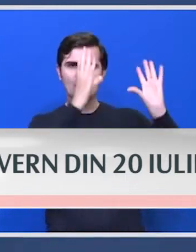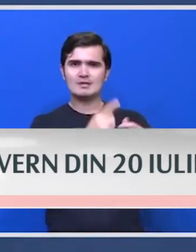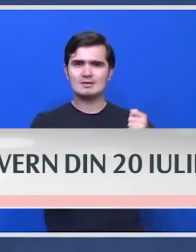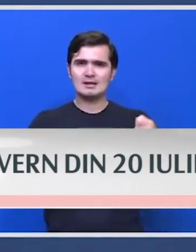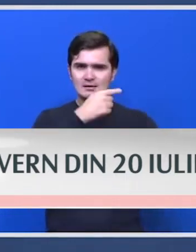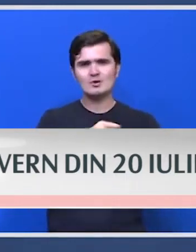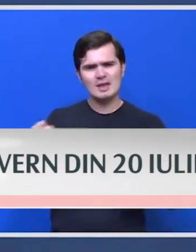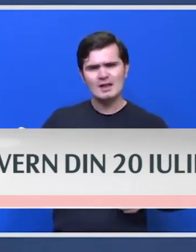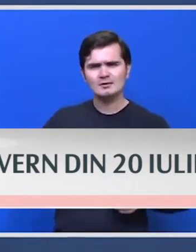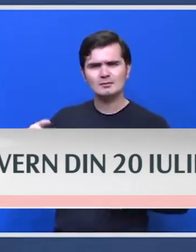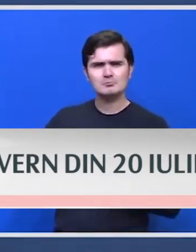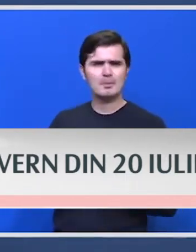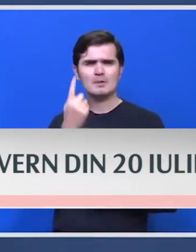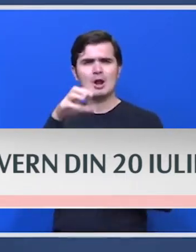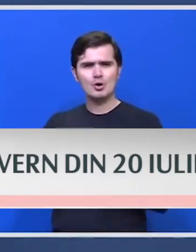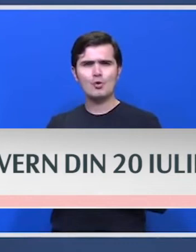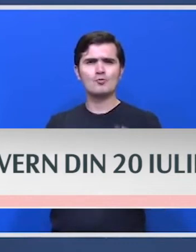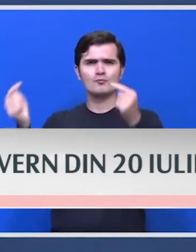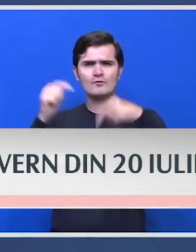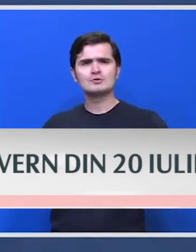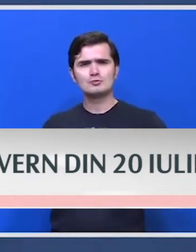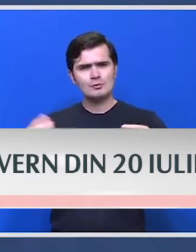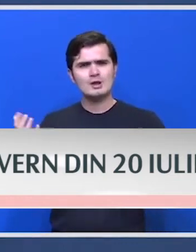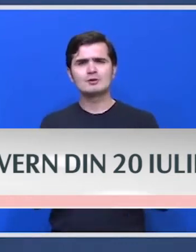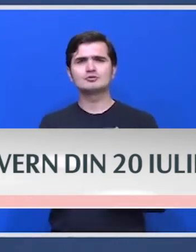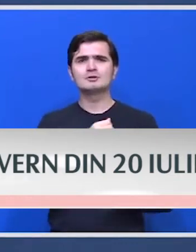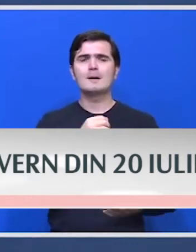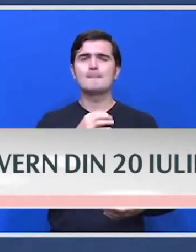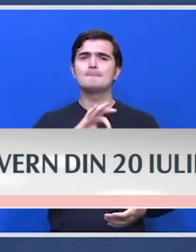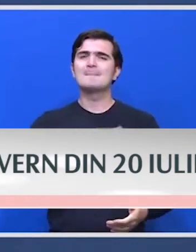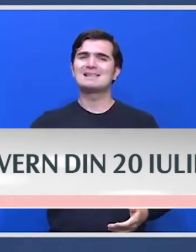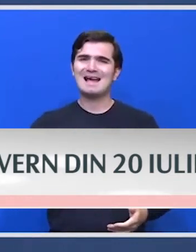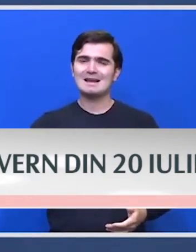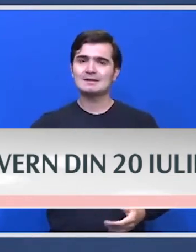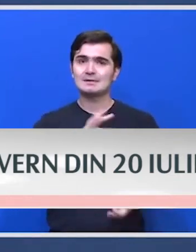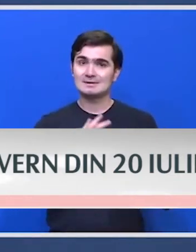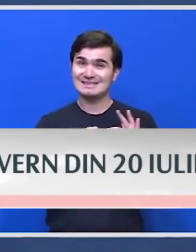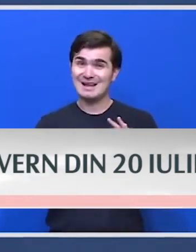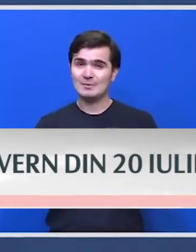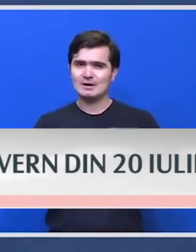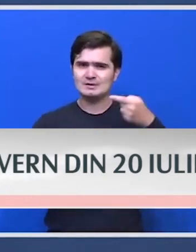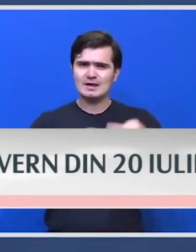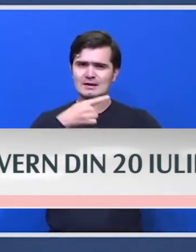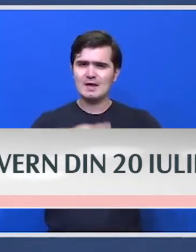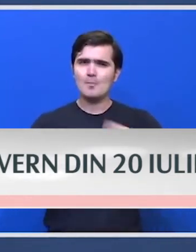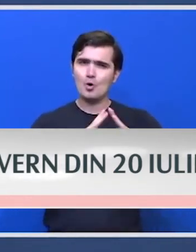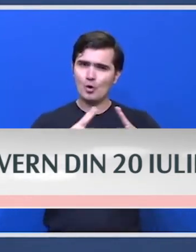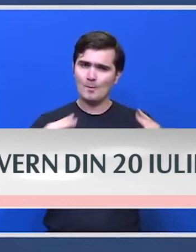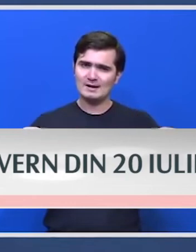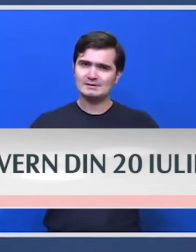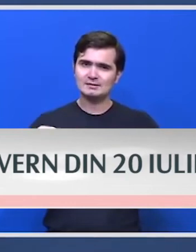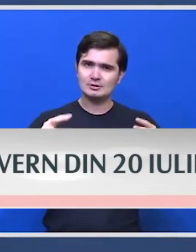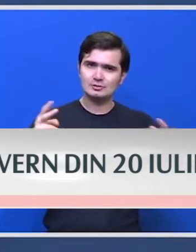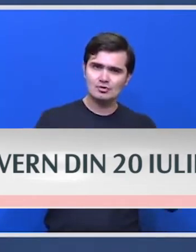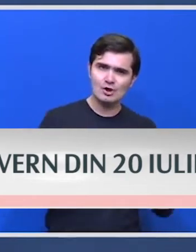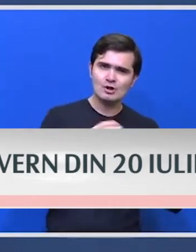primele locuri, care vin înapoi în țară cu medalii și sistemul românesc de cercetare, inovare trebuie să poată să-i primească și să-i pună